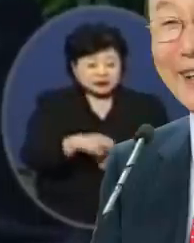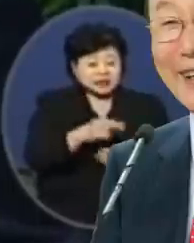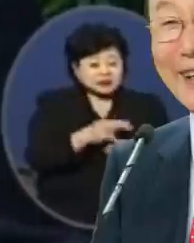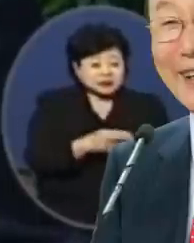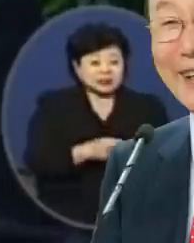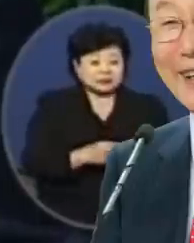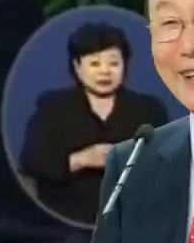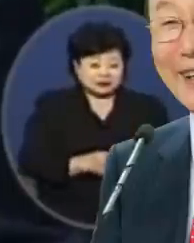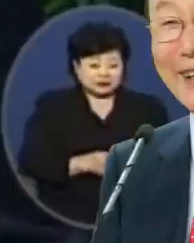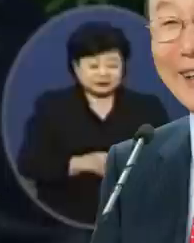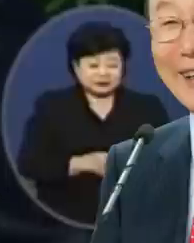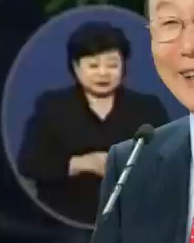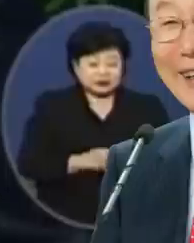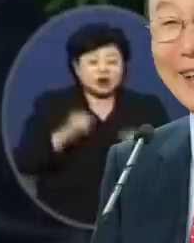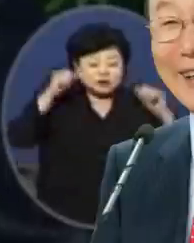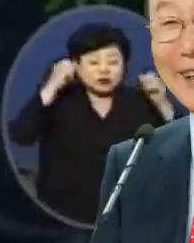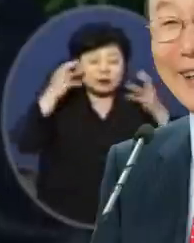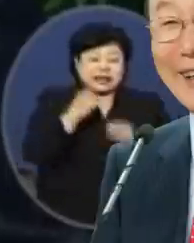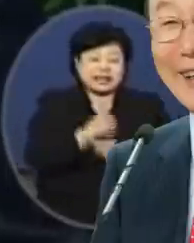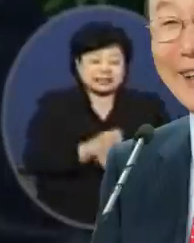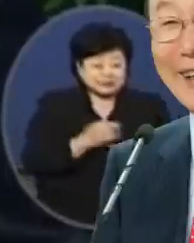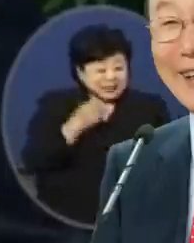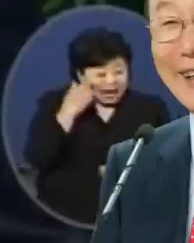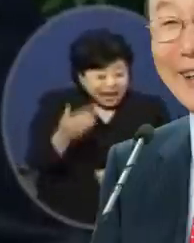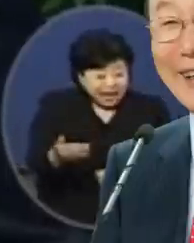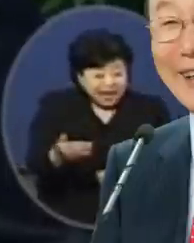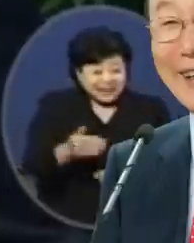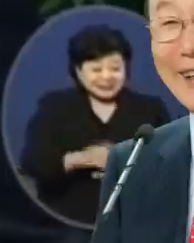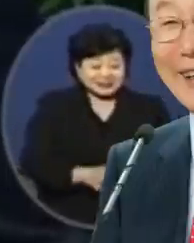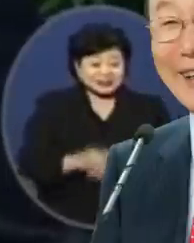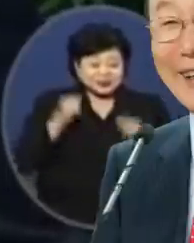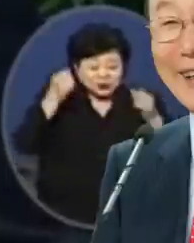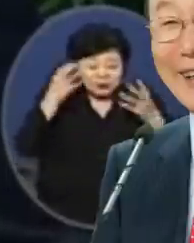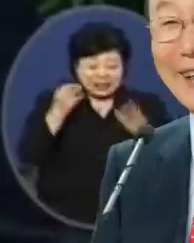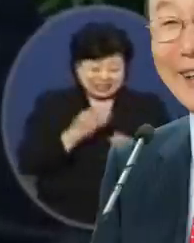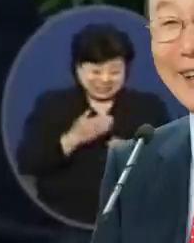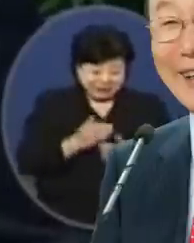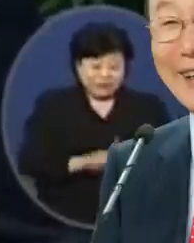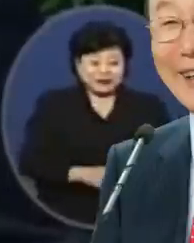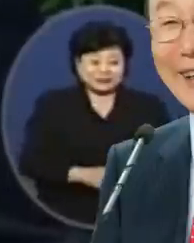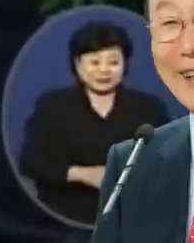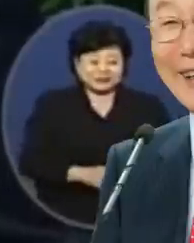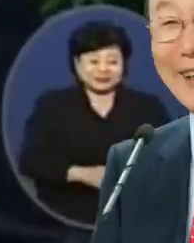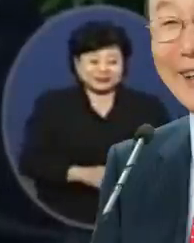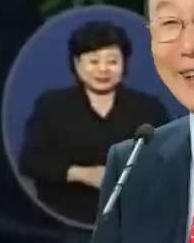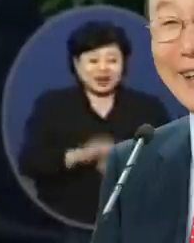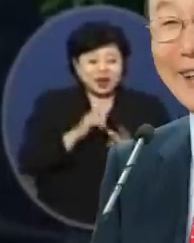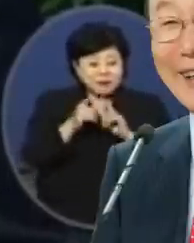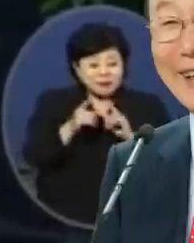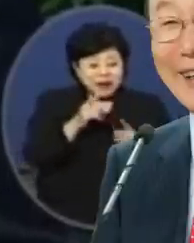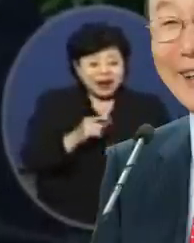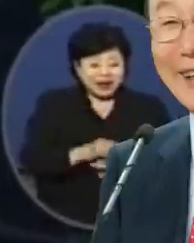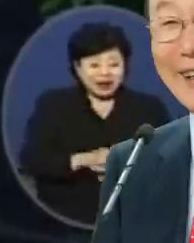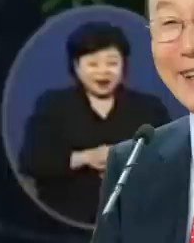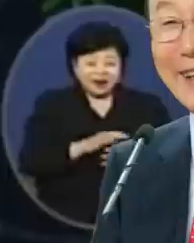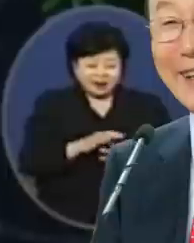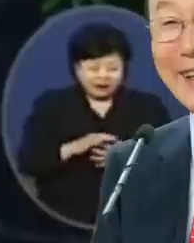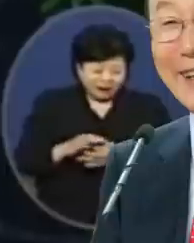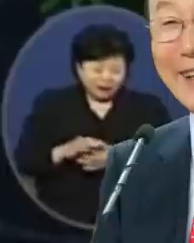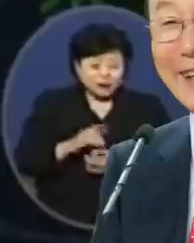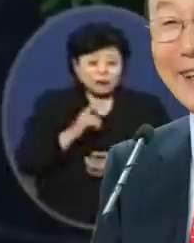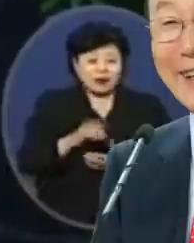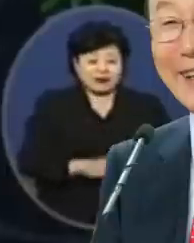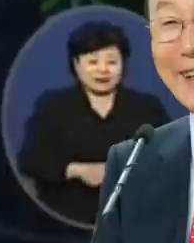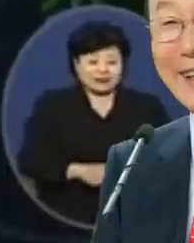꼭 저보고 하는 말이 운동 많이 하십니까? 운동 많이 하십시오. 그 말을 나보고 자주 하는